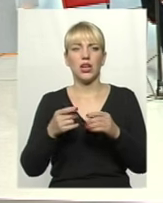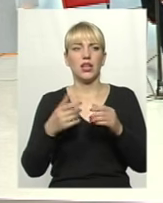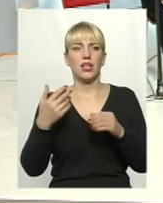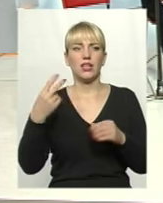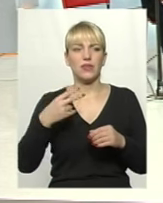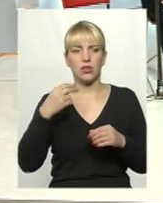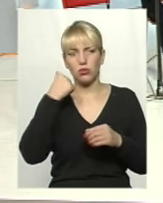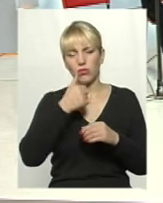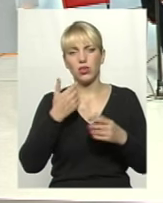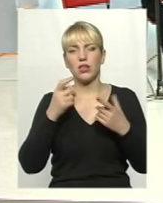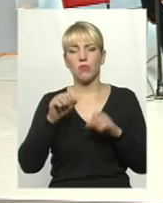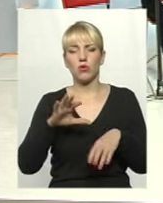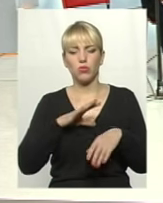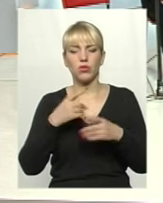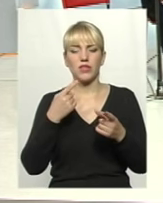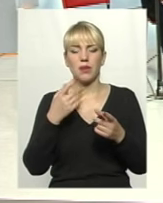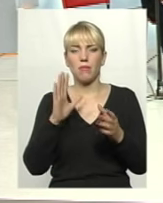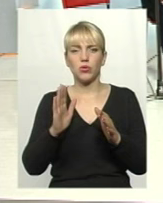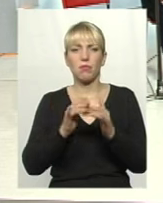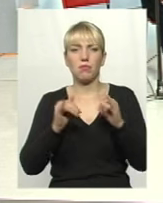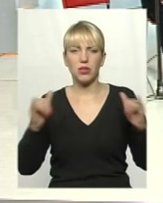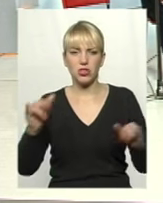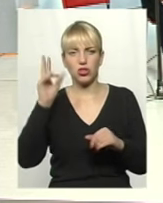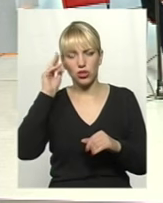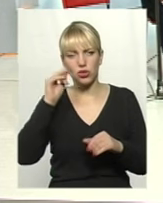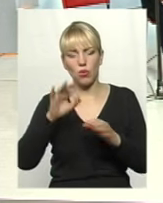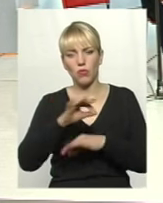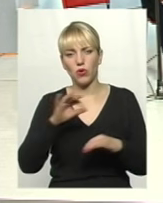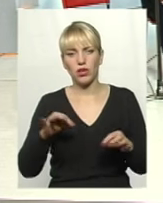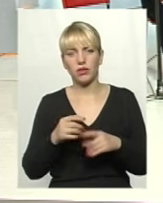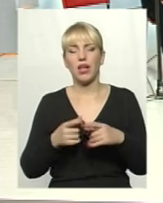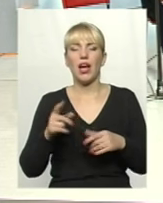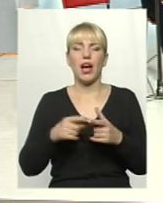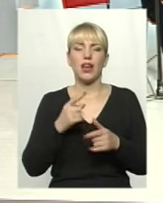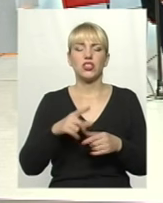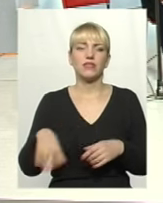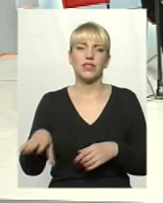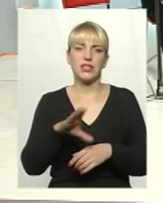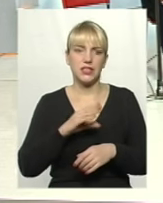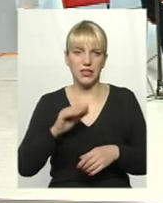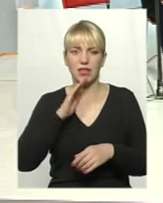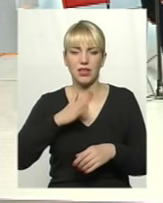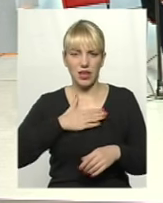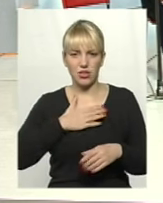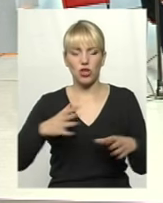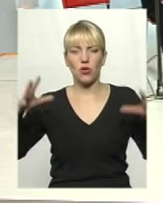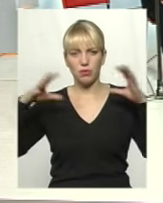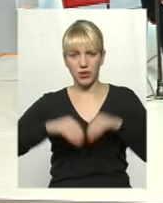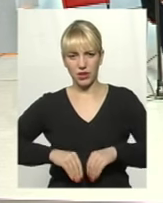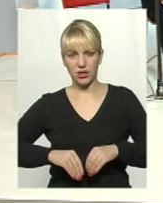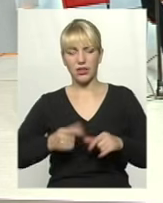буде вже, а 153, дай Боже. А чи всі наші об'єднані